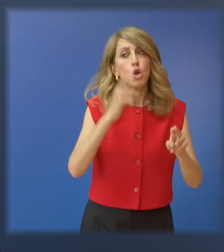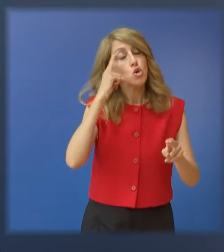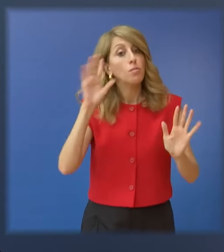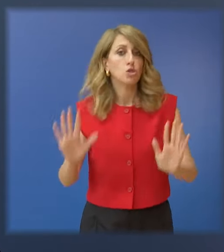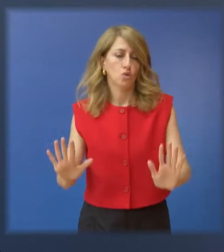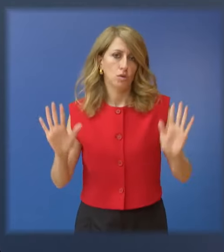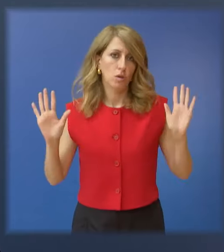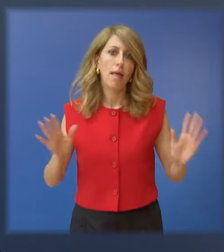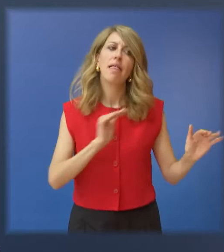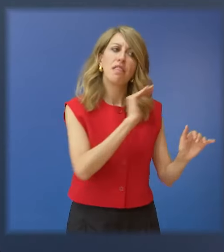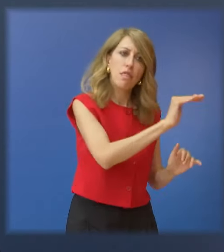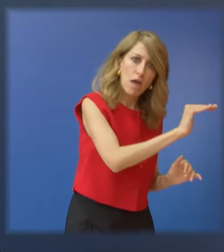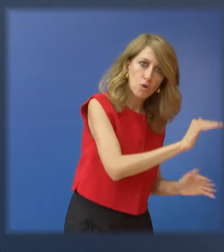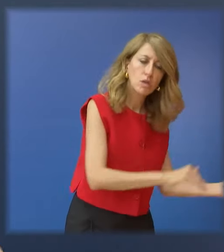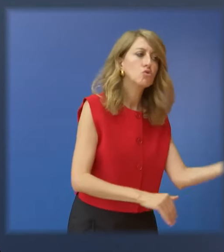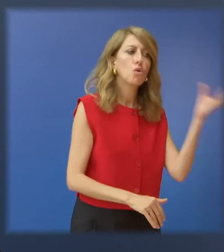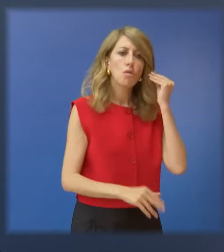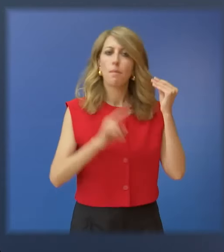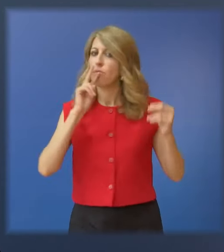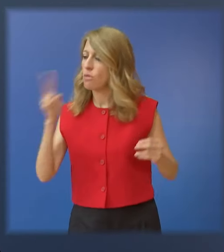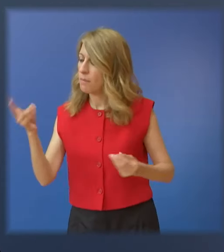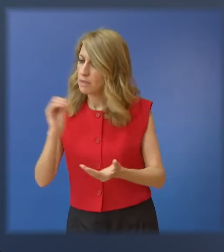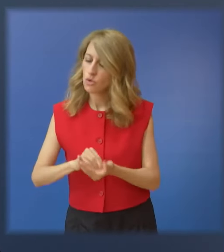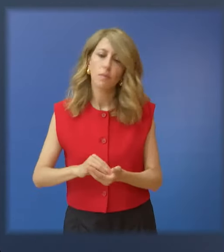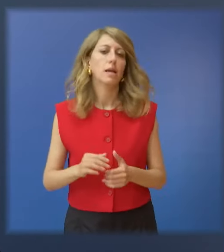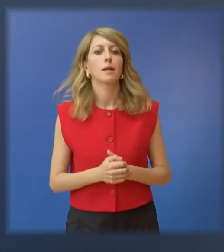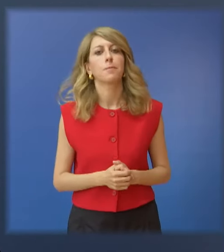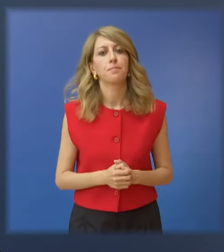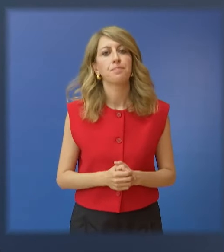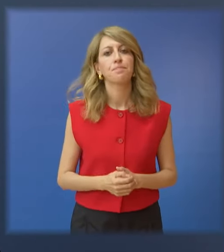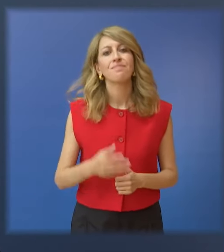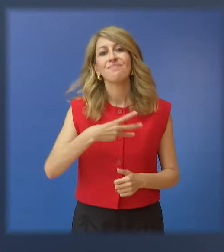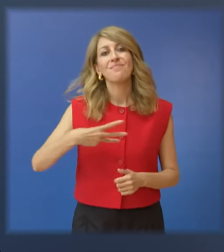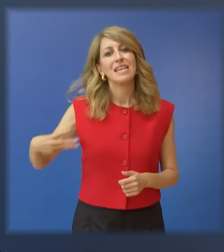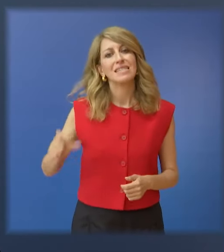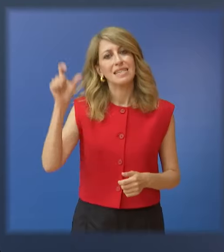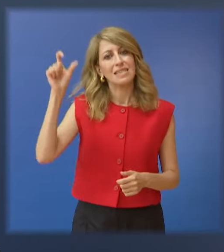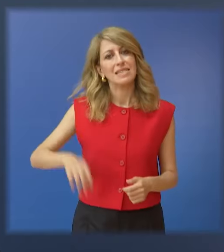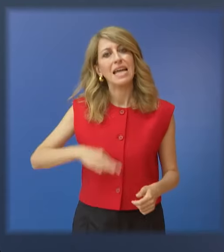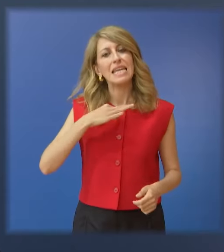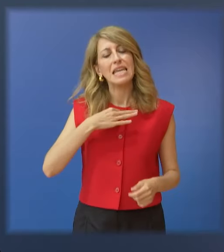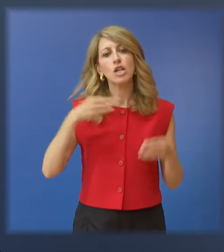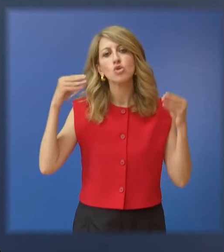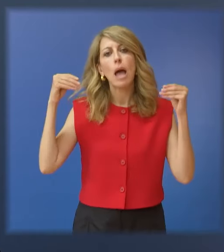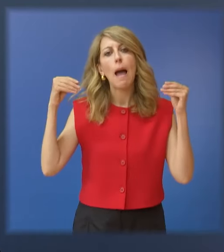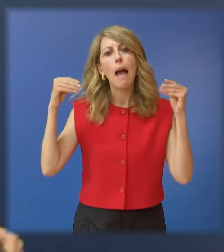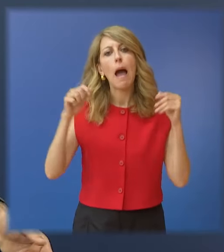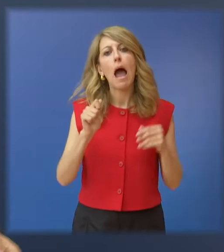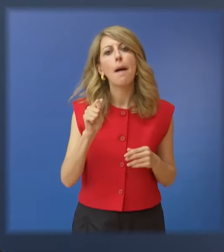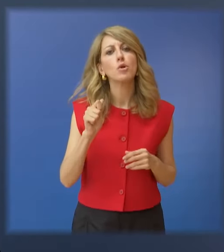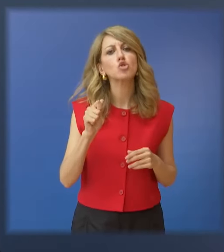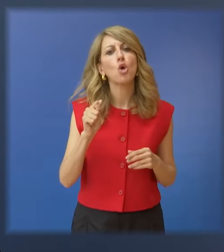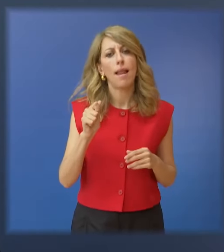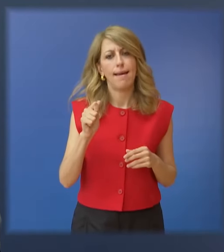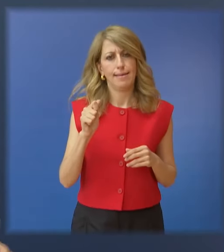ελάτε κύριε εκπρόσωπε ο κύριος αποστολάκης πάντως από το σρι πριν από λίγο μιλώντας στο ραδιόφωνο παραπολιτικά είπε